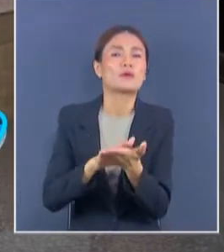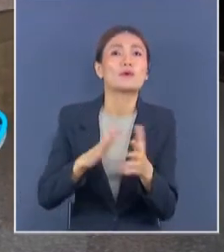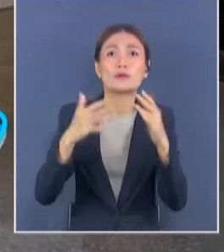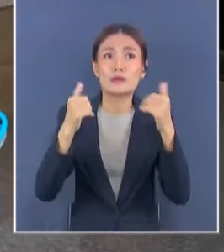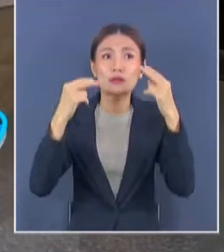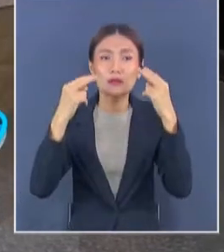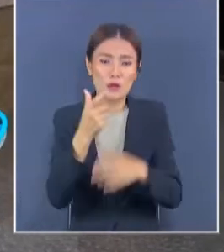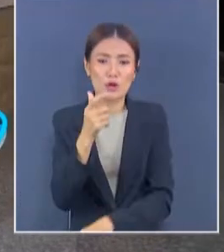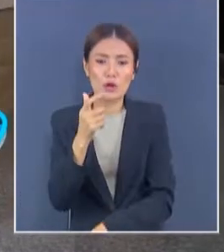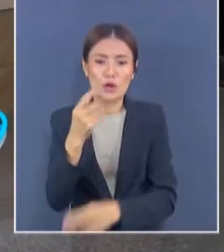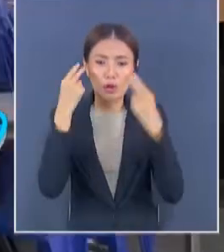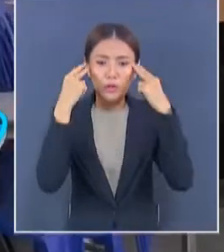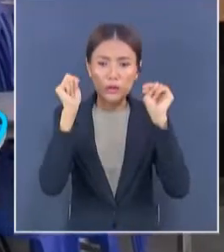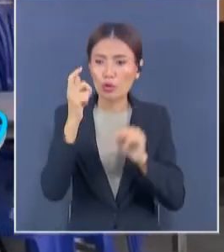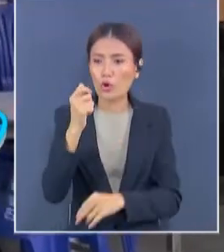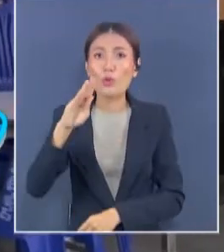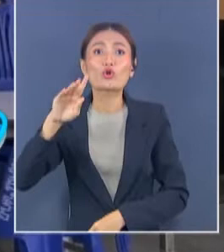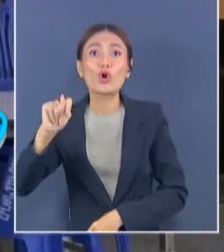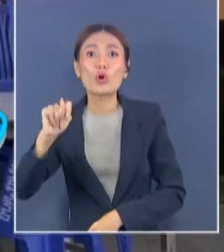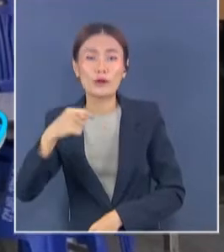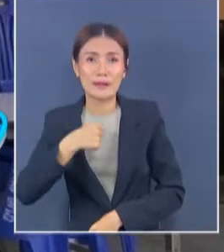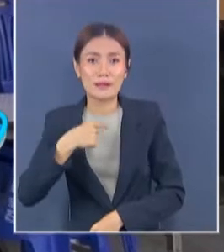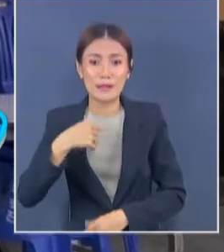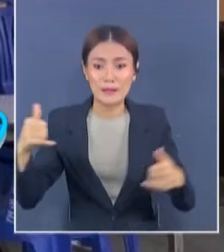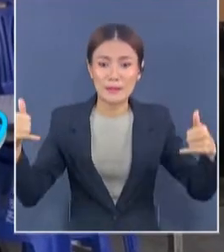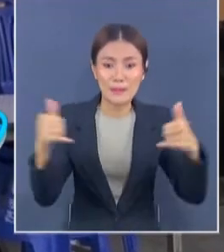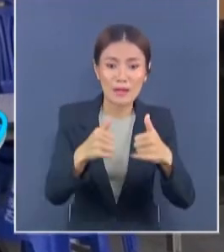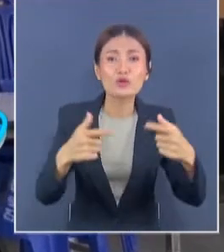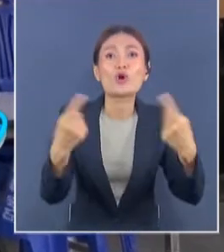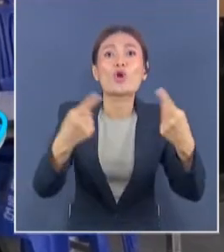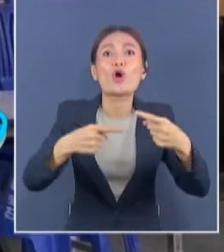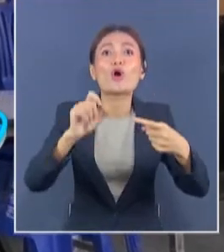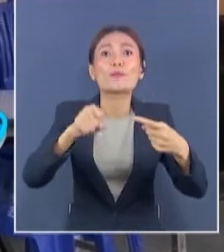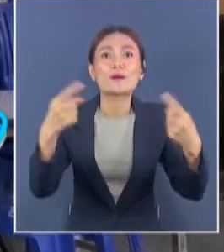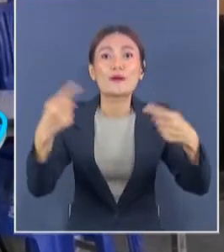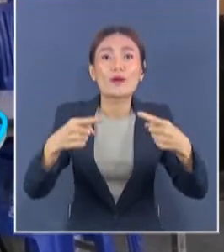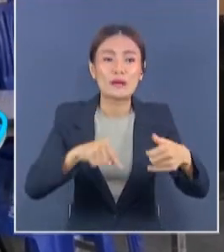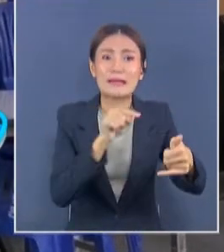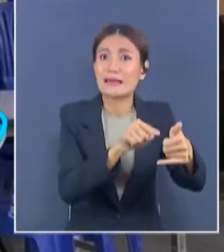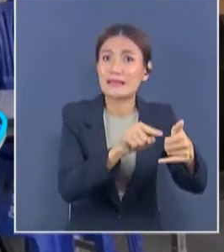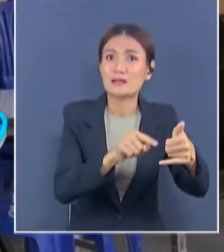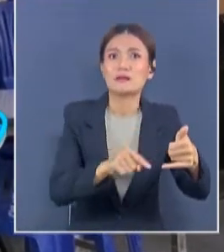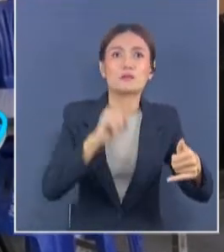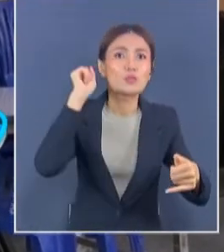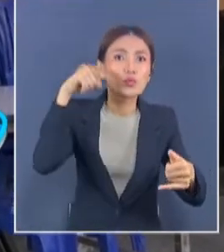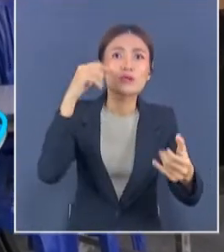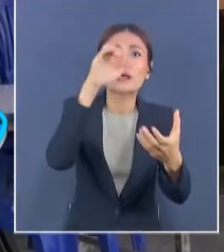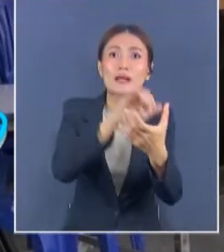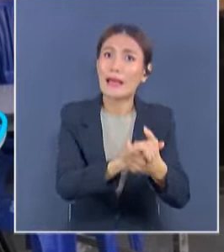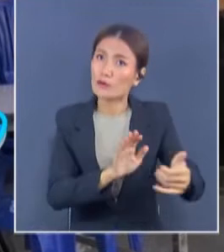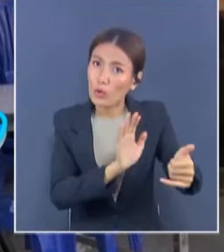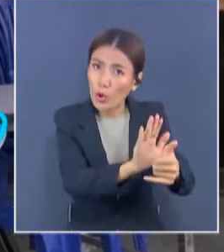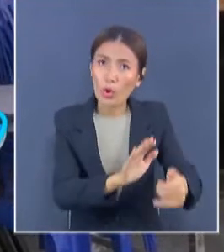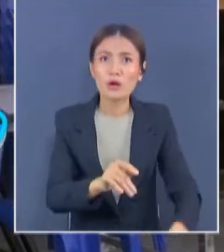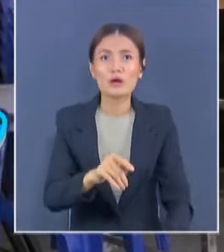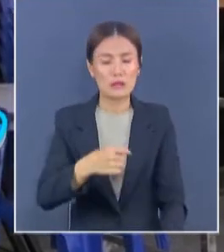หนองบอนซึ่งคนนี้เขาเป็นคู่โดยคู่กรณีของในเดี่ยวก็เปิดเผยบอกว่าภรรยาของนายเดี่ยวคืนหลานของเขาตั้งแต่ในเดี่ยว